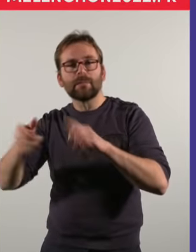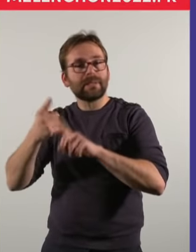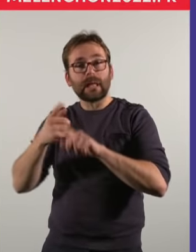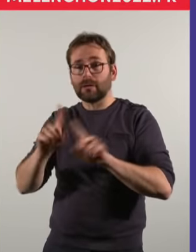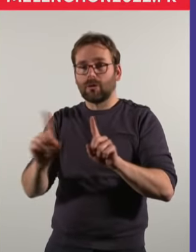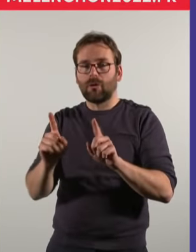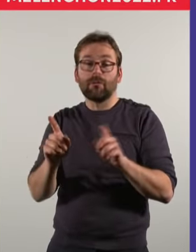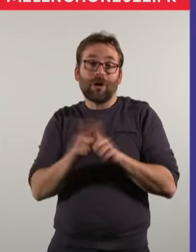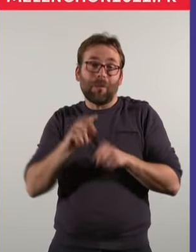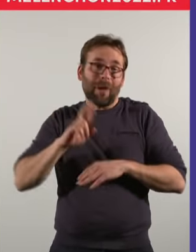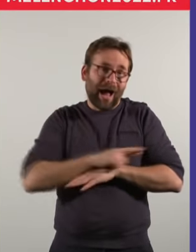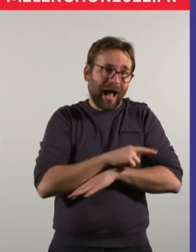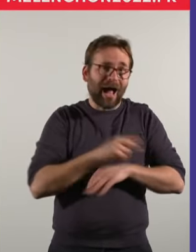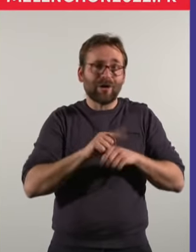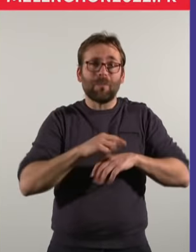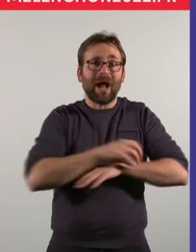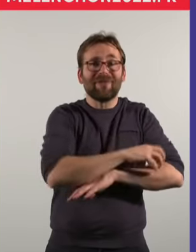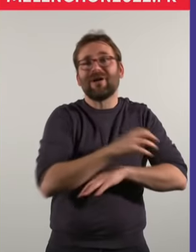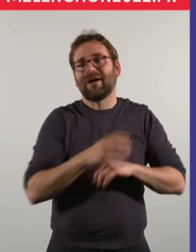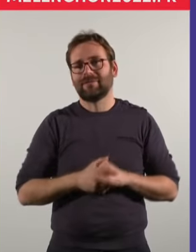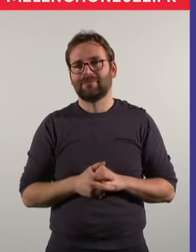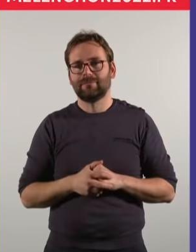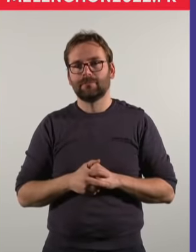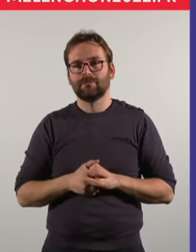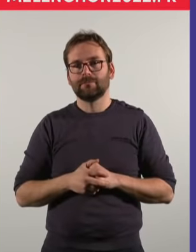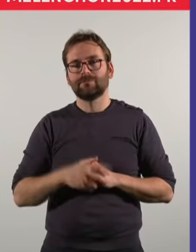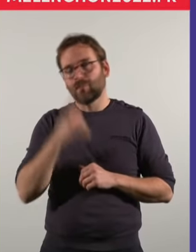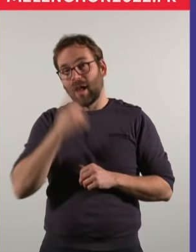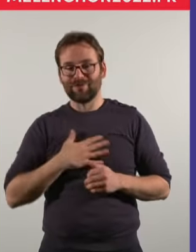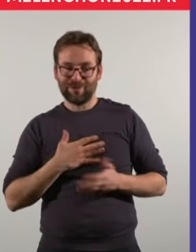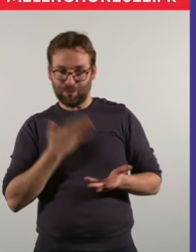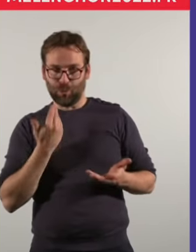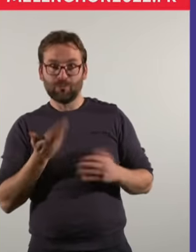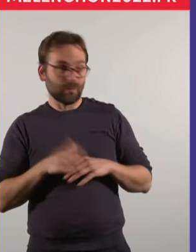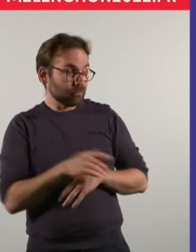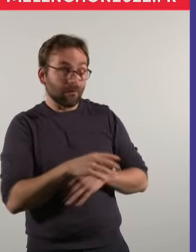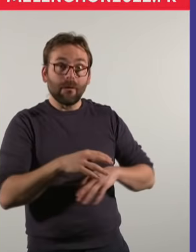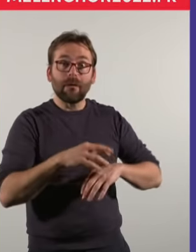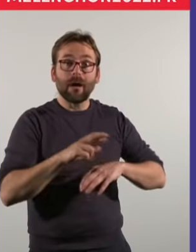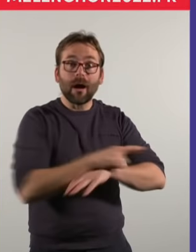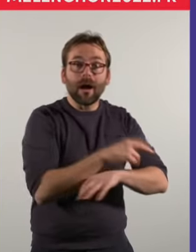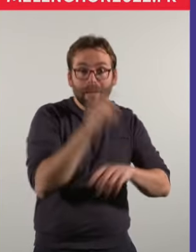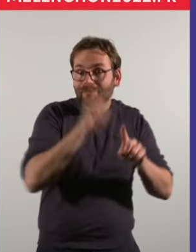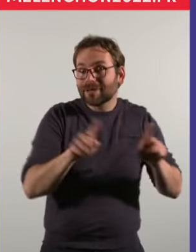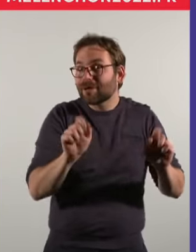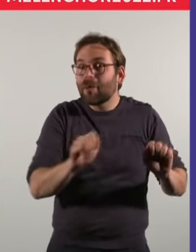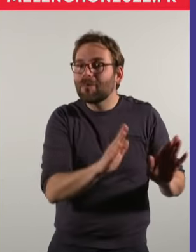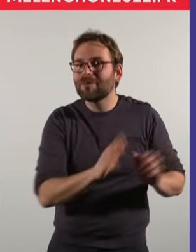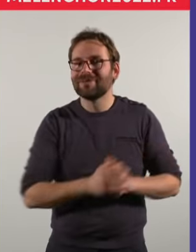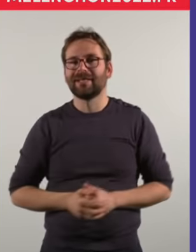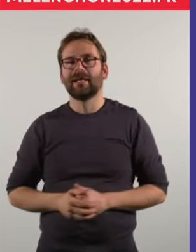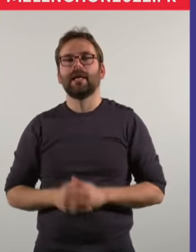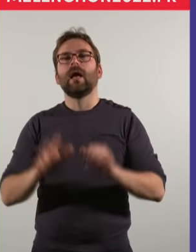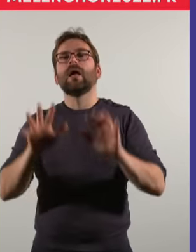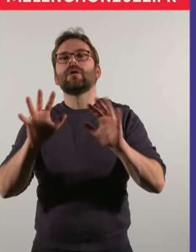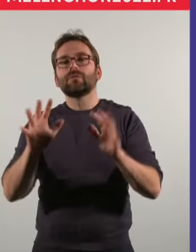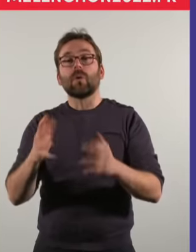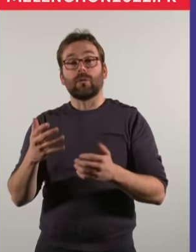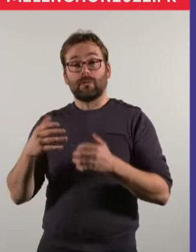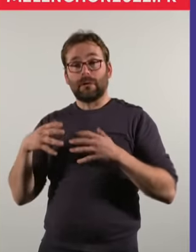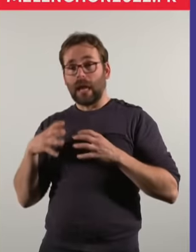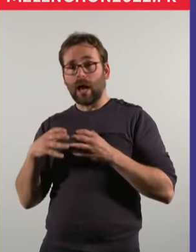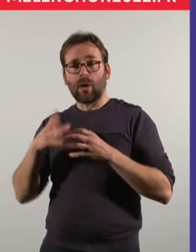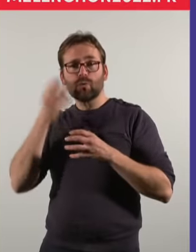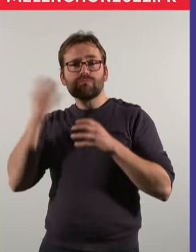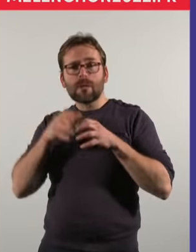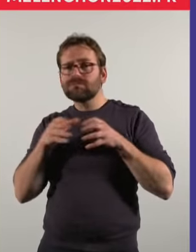C'est plus sympathique à notre avis, mais un rat pourrait dire les choses autrement. Et alors ils se sont déplacés. Enfin bref,